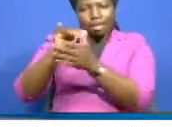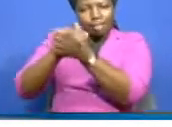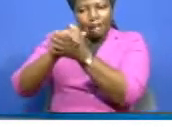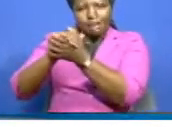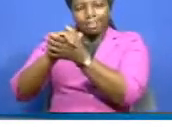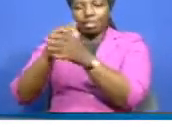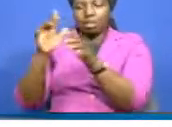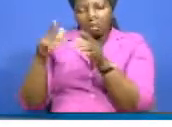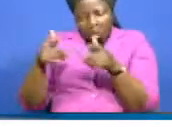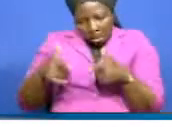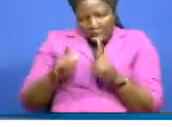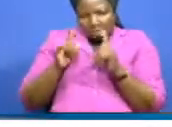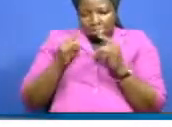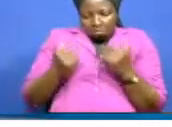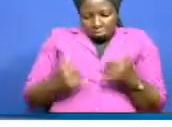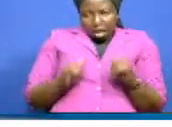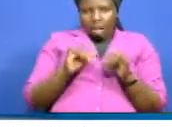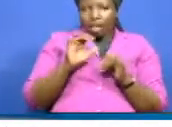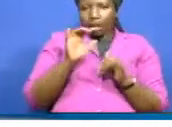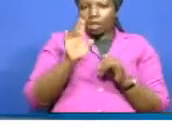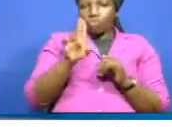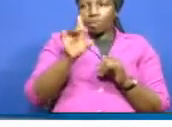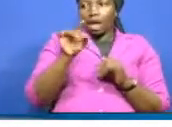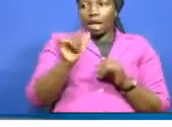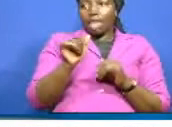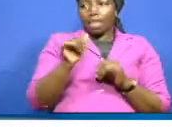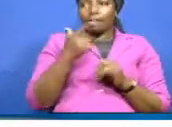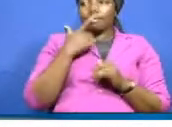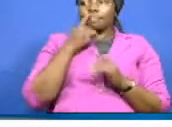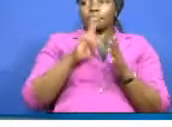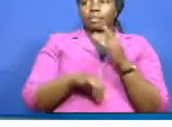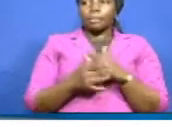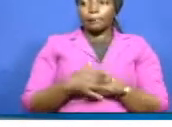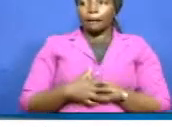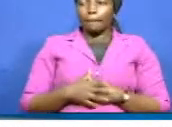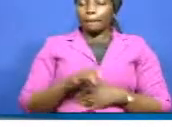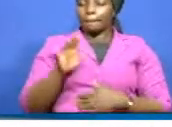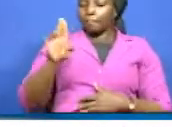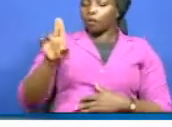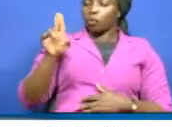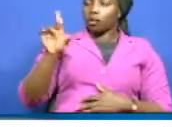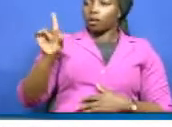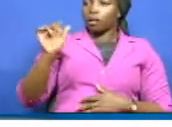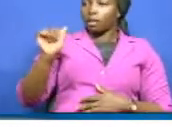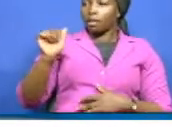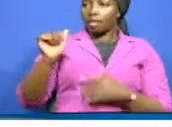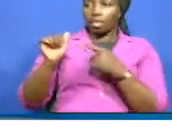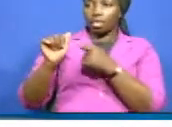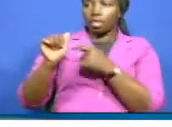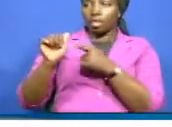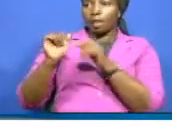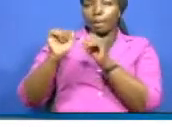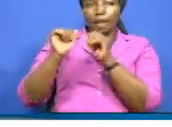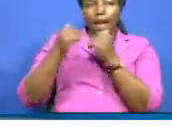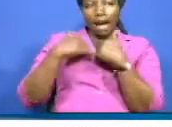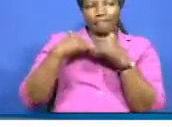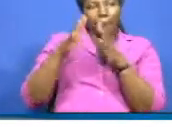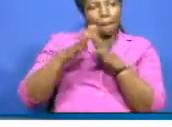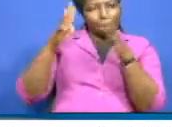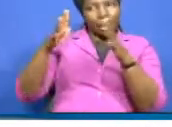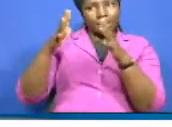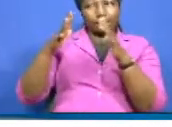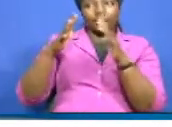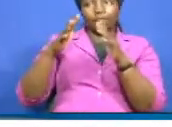UDA. Ambapo nasema kuwa nikimalizia, UDA kuna uwezekano mkubwa sana, na